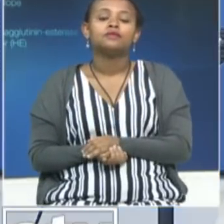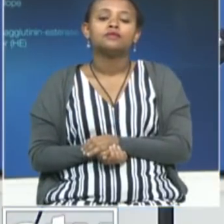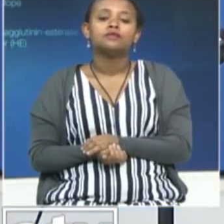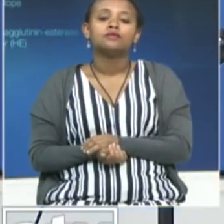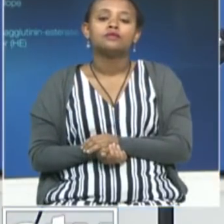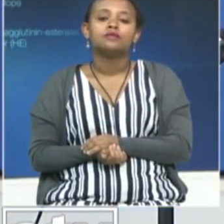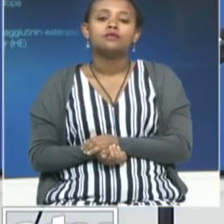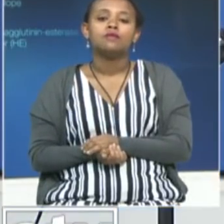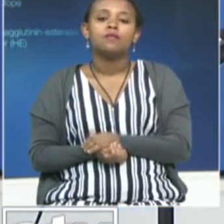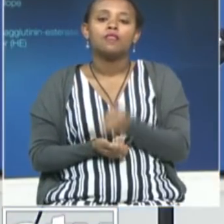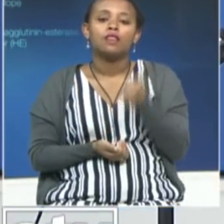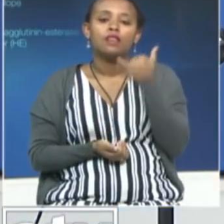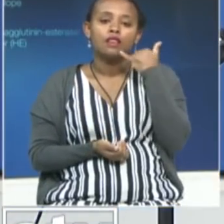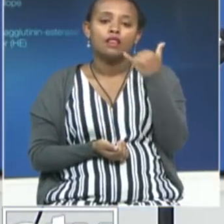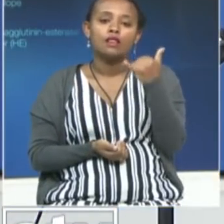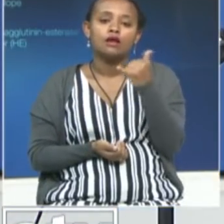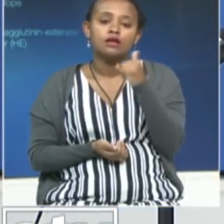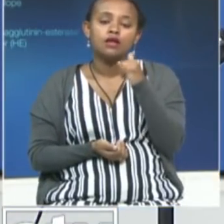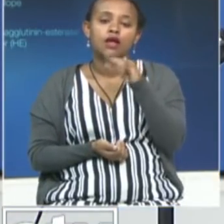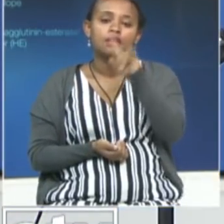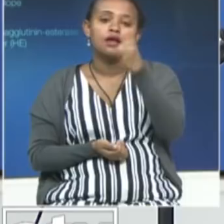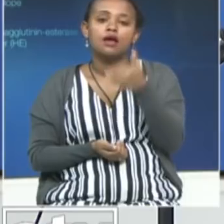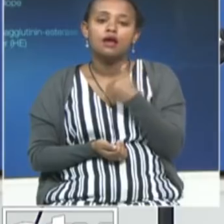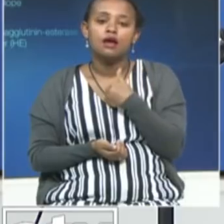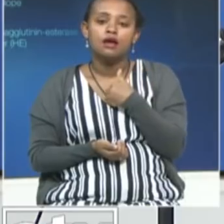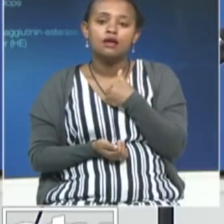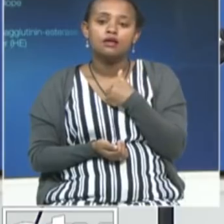መልካም መስመር ላይ ጠያቂ ካሉ እናስተናግዳለን ሄሎ